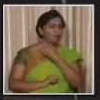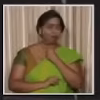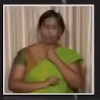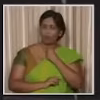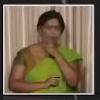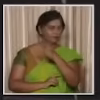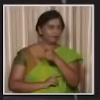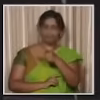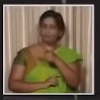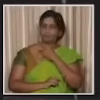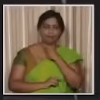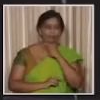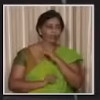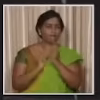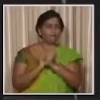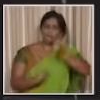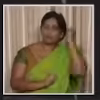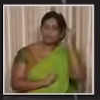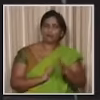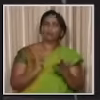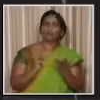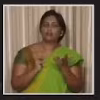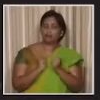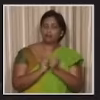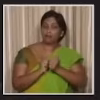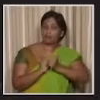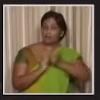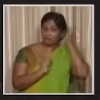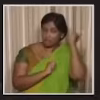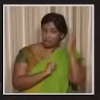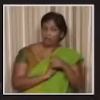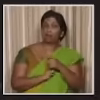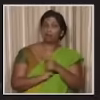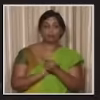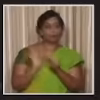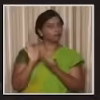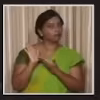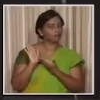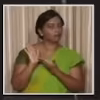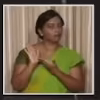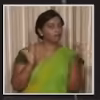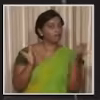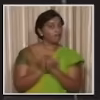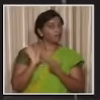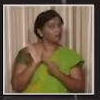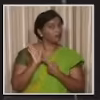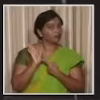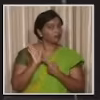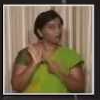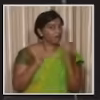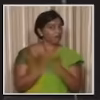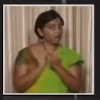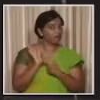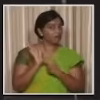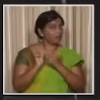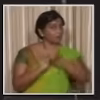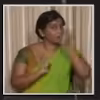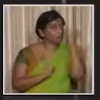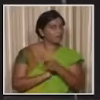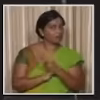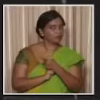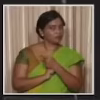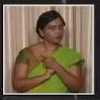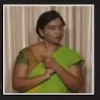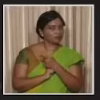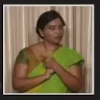බොරු මඩ ප්‍රහාර එනවා නම් මඩ ප්‍රහාර එනවා නම් මෙන්න මෙන්න ෆයිල් තියෙනවා මෙන්න ෆයිල් තියෙනවා මඩ ගන්න